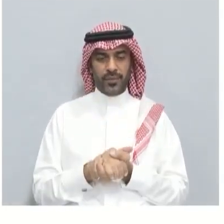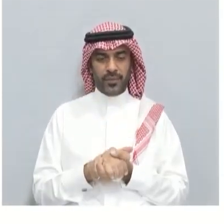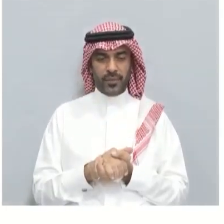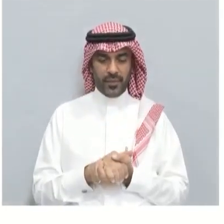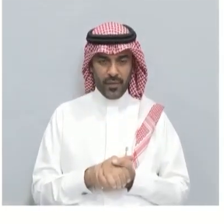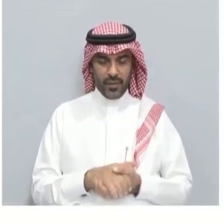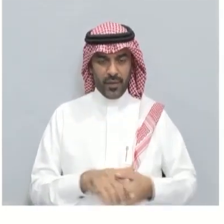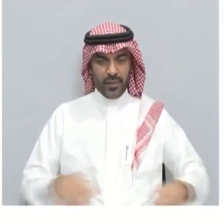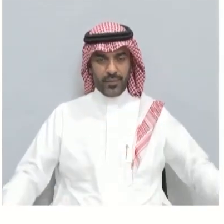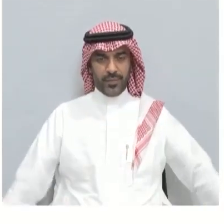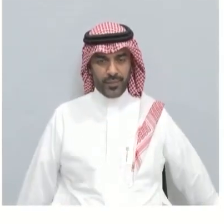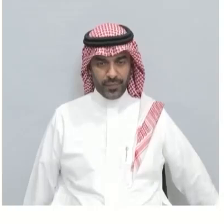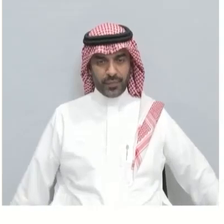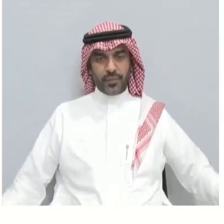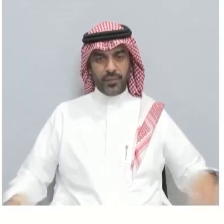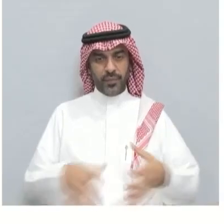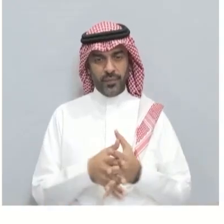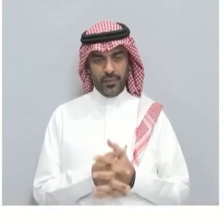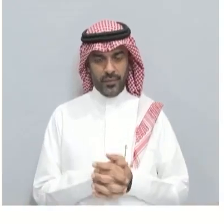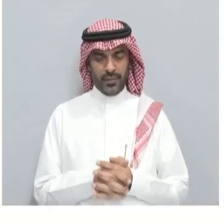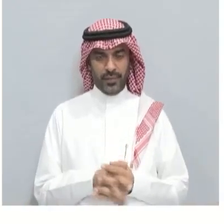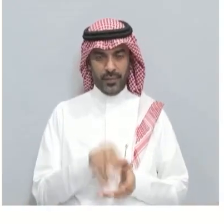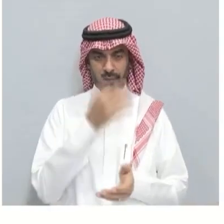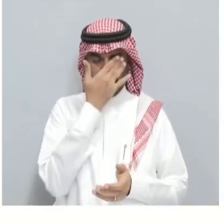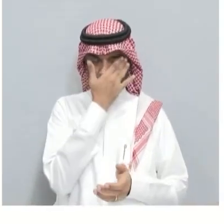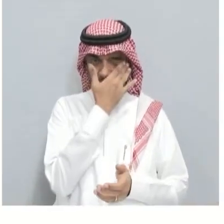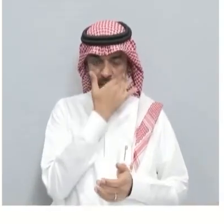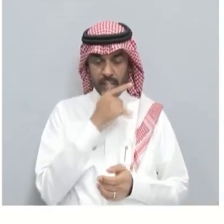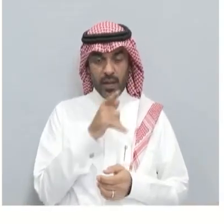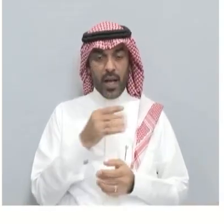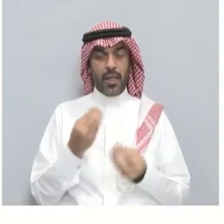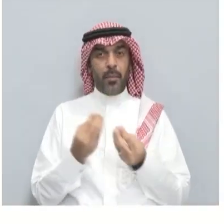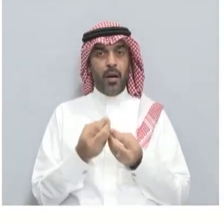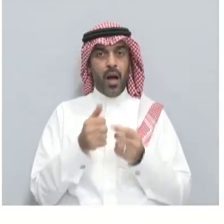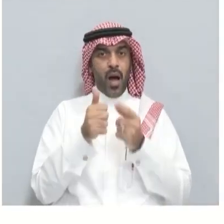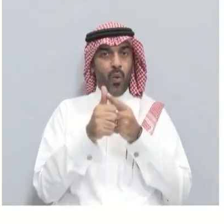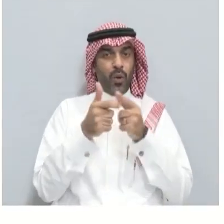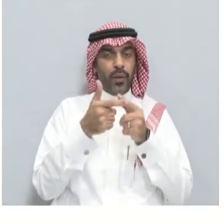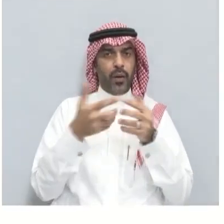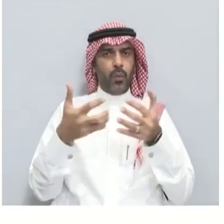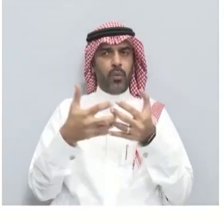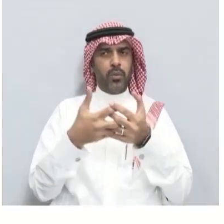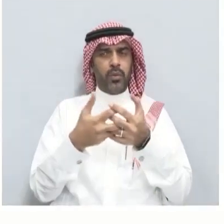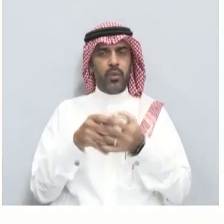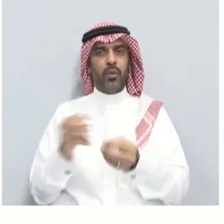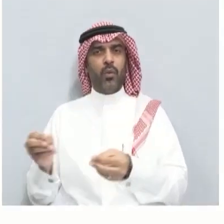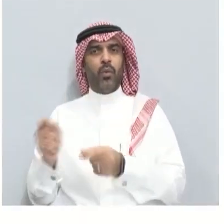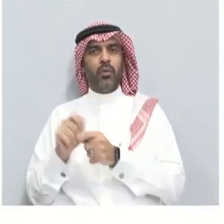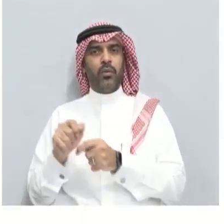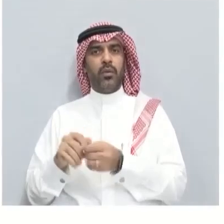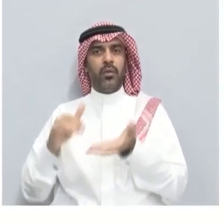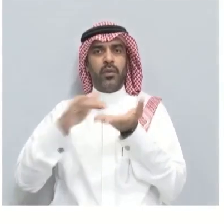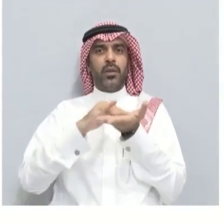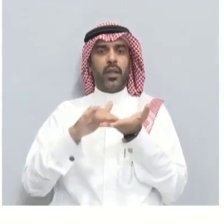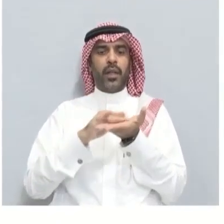موجات طوليه ومستعرض لانها تداخل مع بعض ولكن هي الاكثر دمار اطول الموجات اقل الموجات سرعه على سطح ماذا على سطح